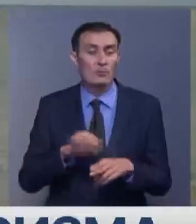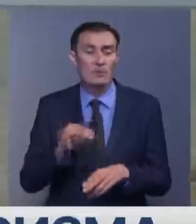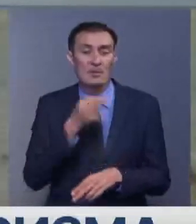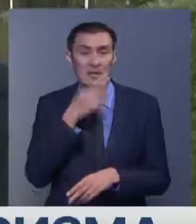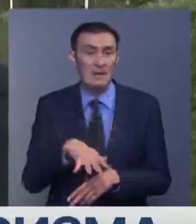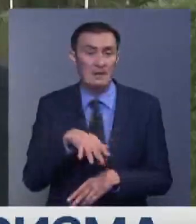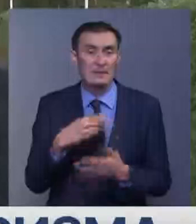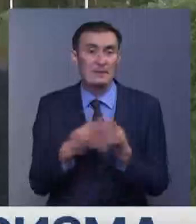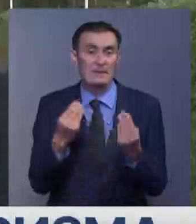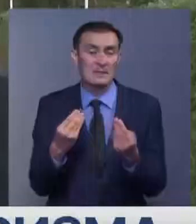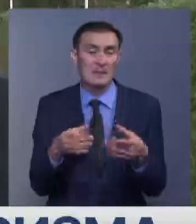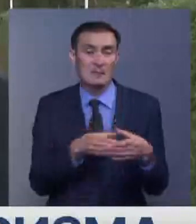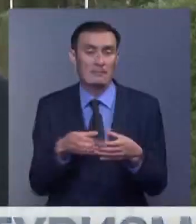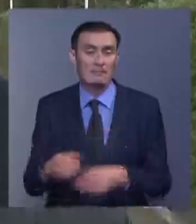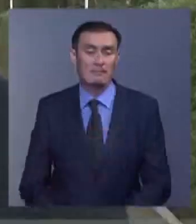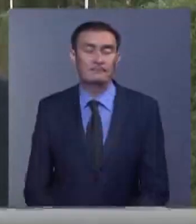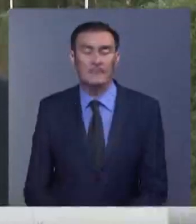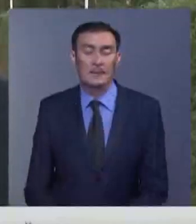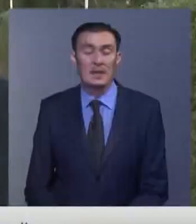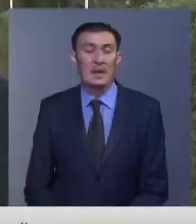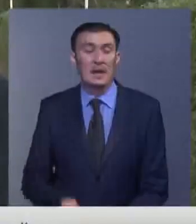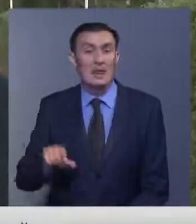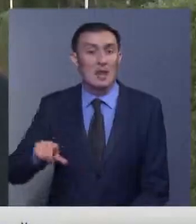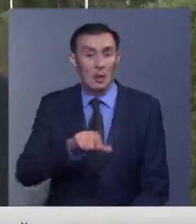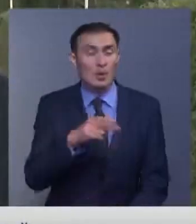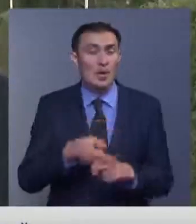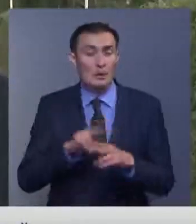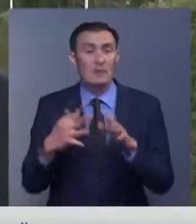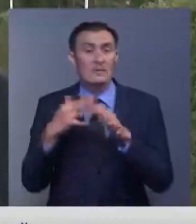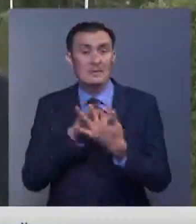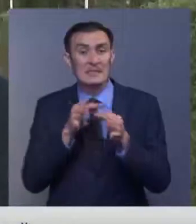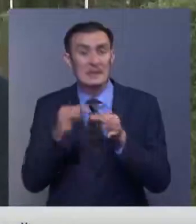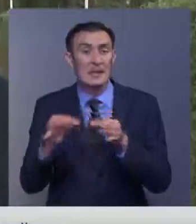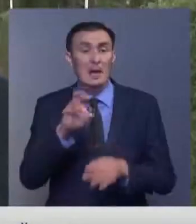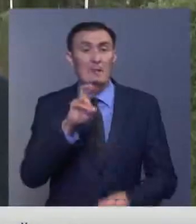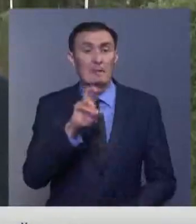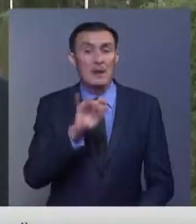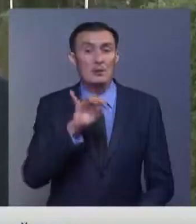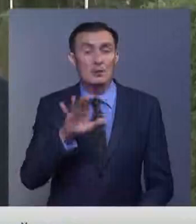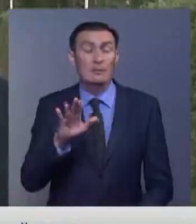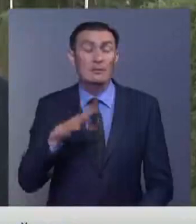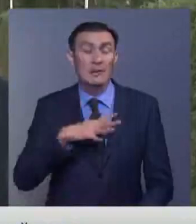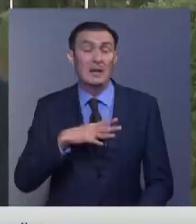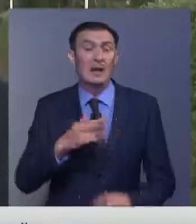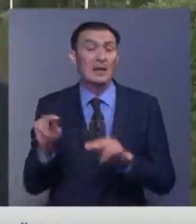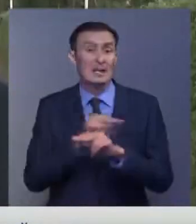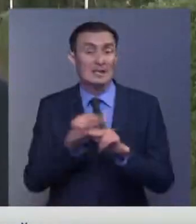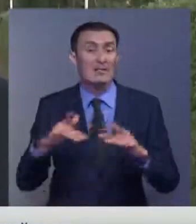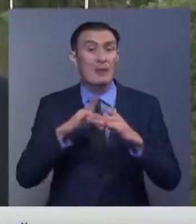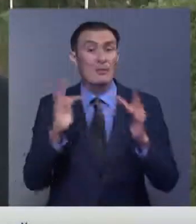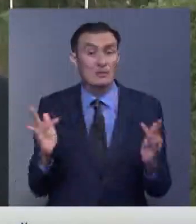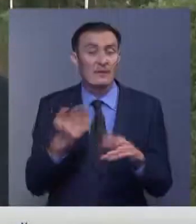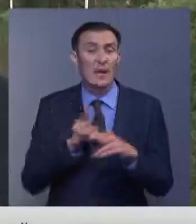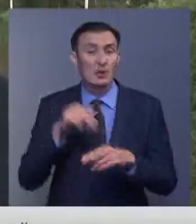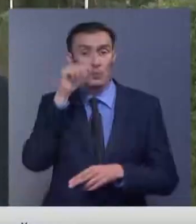потенциальных инвесторов. Ахмед Бай Турсынов наоборот. На дороге, которая ведет в село Ахмед Бай Турсынулы, в прошлом году мы реконструировали мост. В